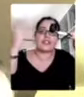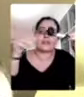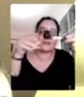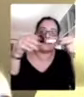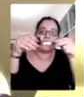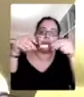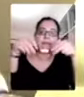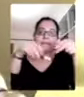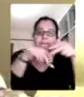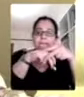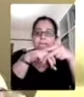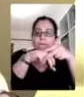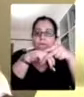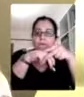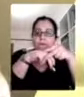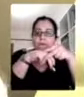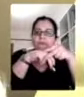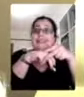tercih ediyorum.